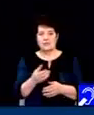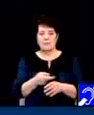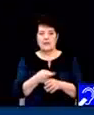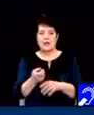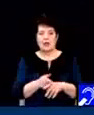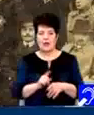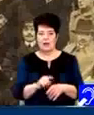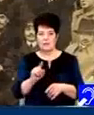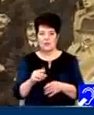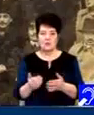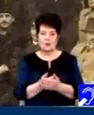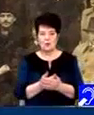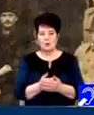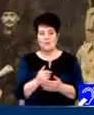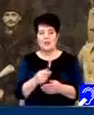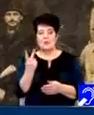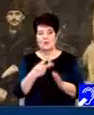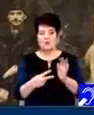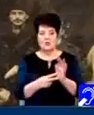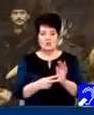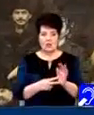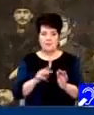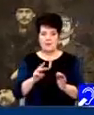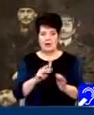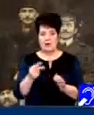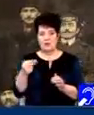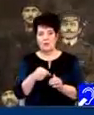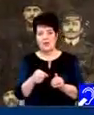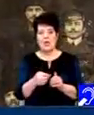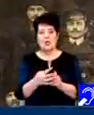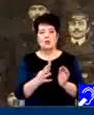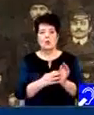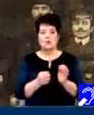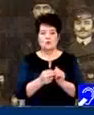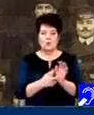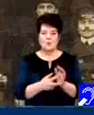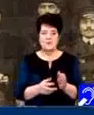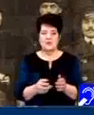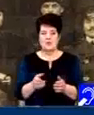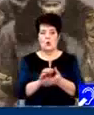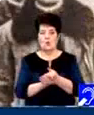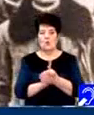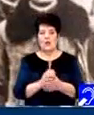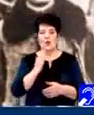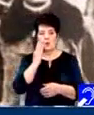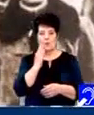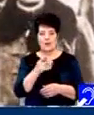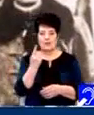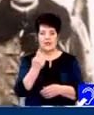da un nou nivel calitativ. La 27 martie 1918, Teofil Ioncu a votat unirea Basarabiei cu România, iar